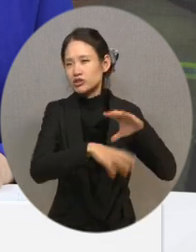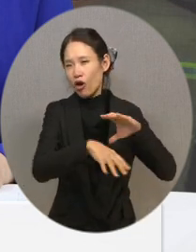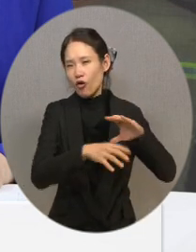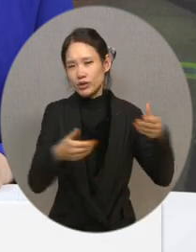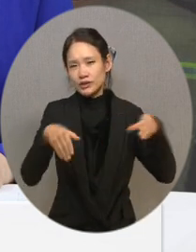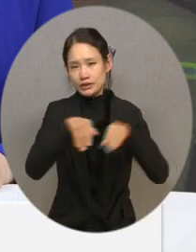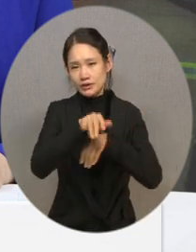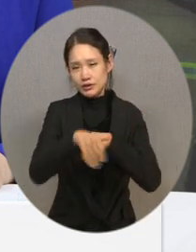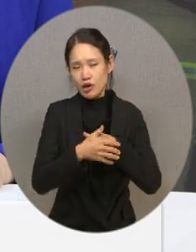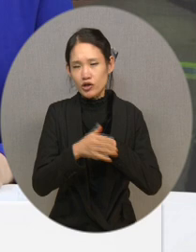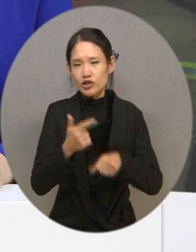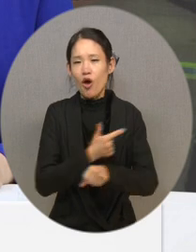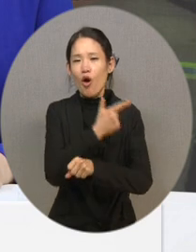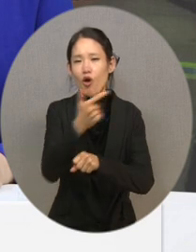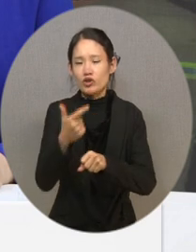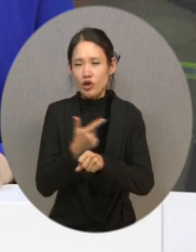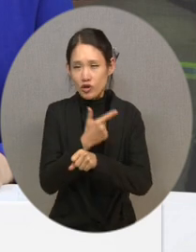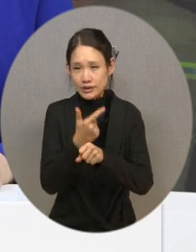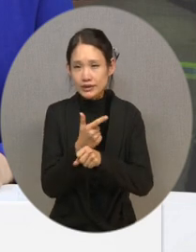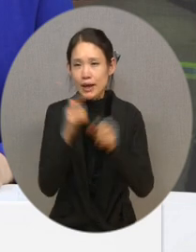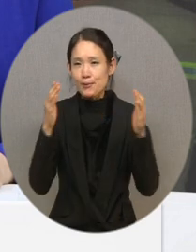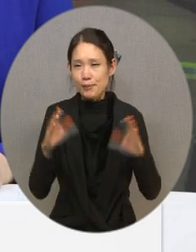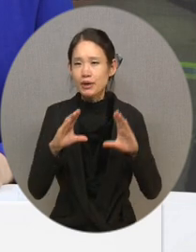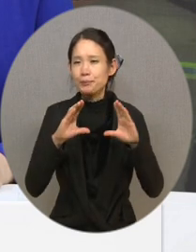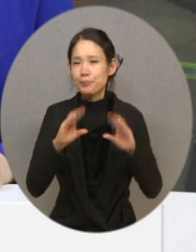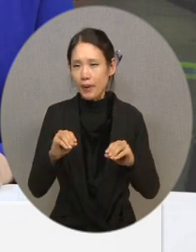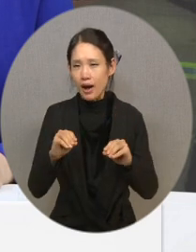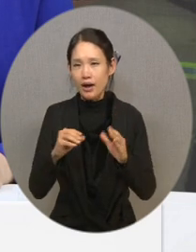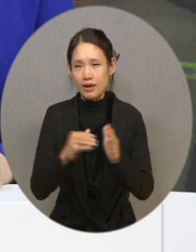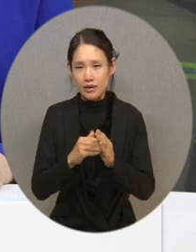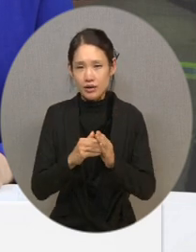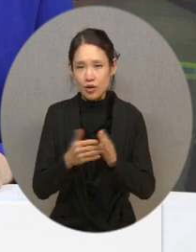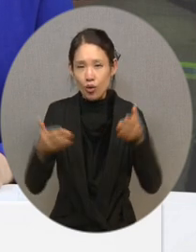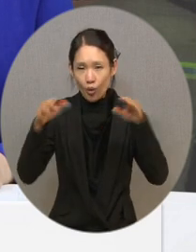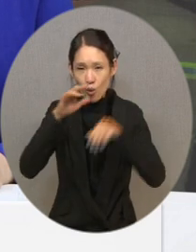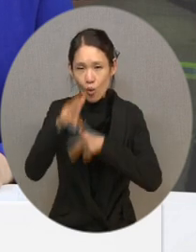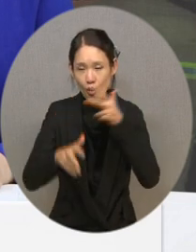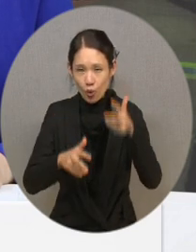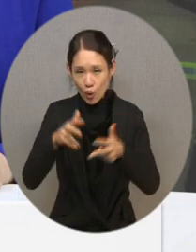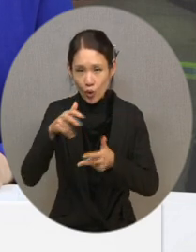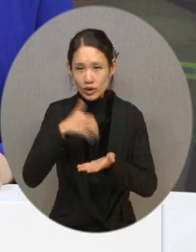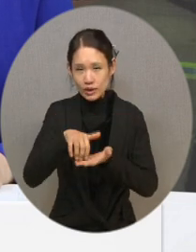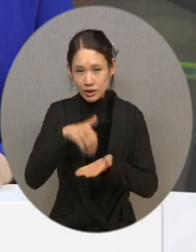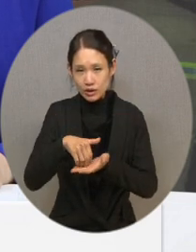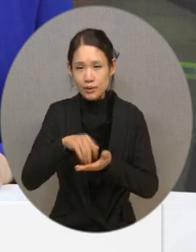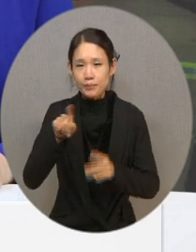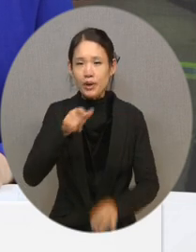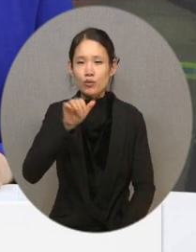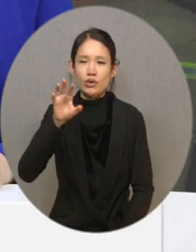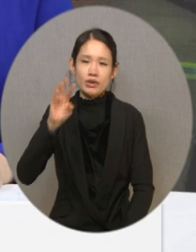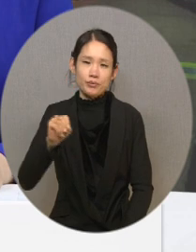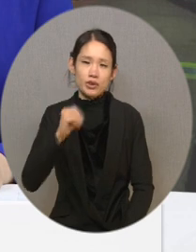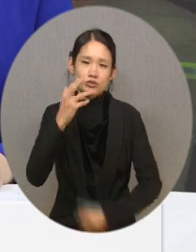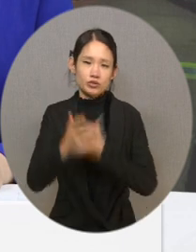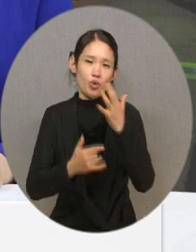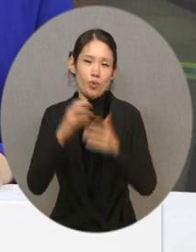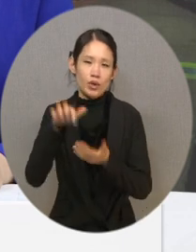6시간여 만에 꺼졌습니다. 이 불로 공장 등 시설물 150제곱미터가 탔고 소방서